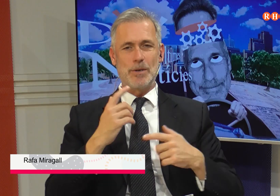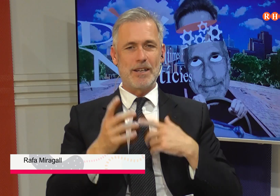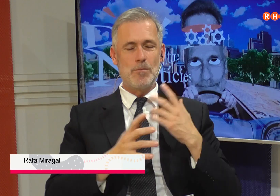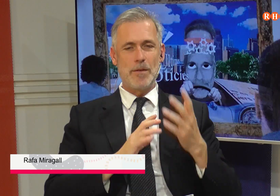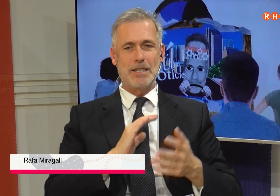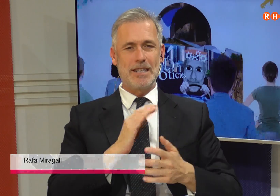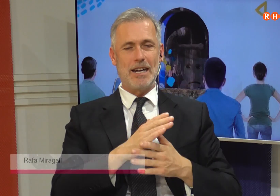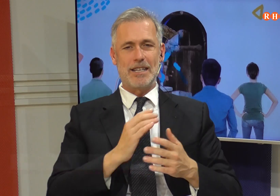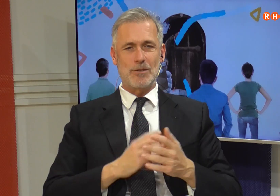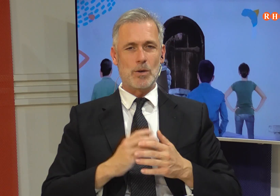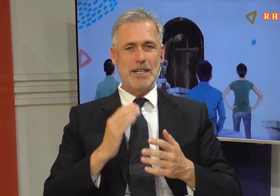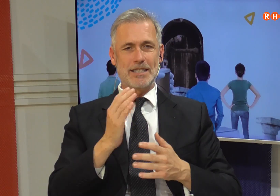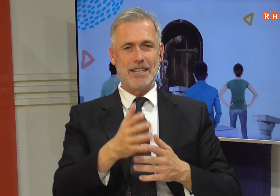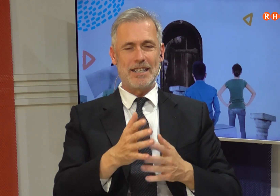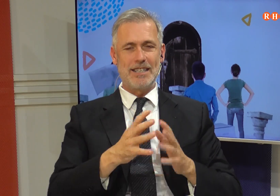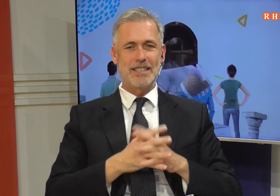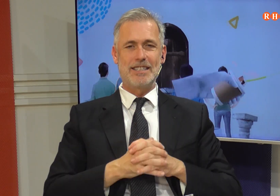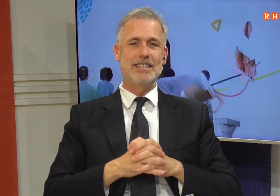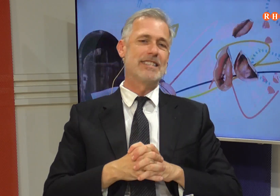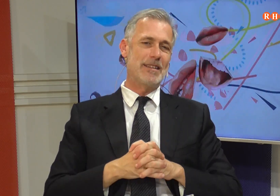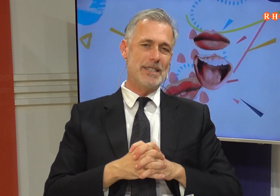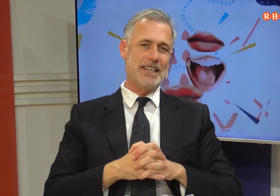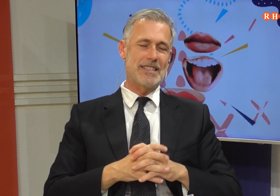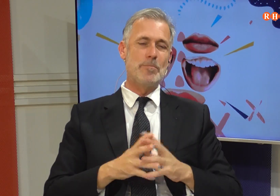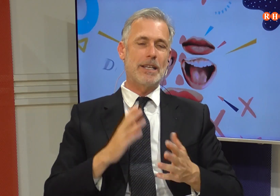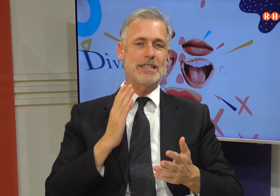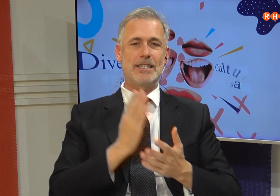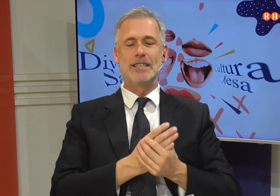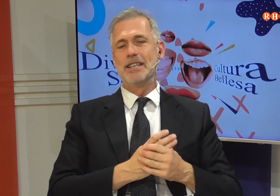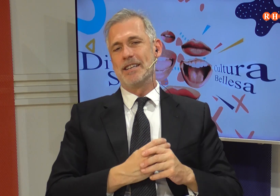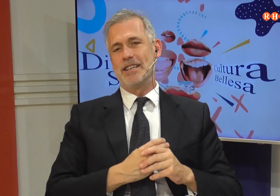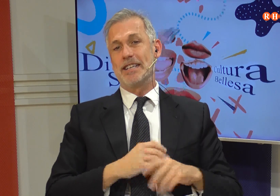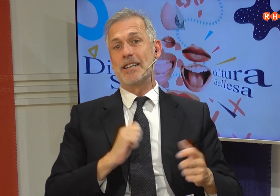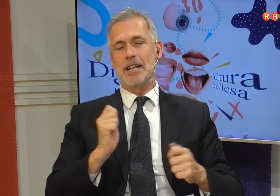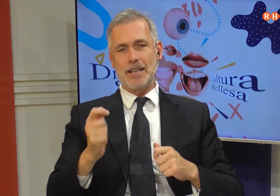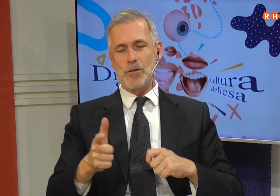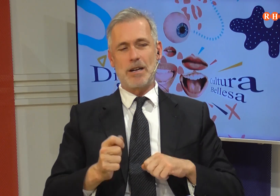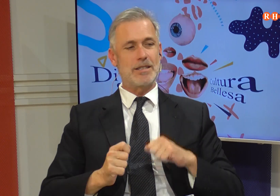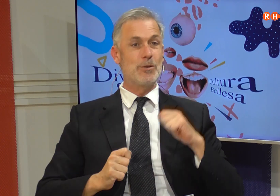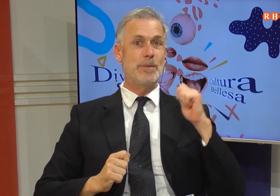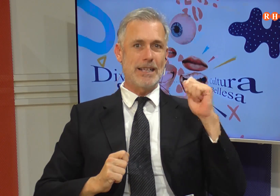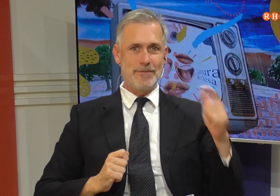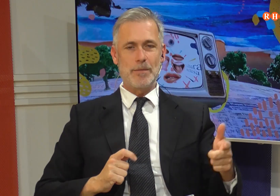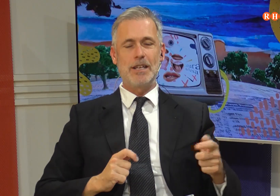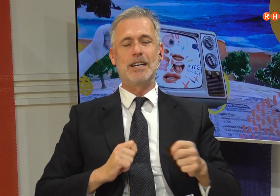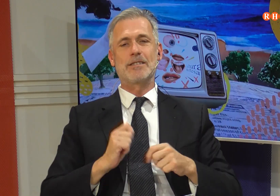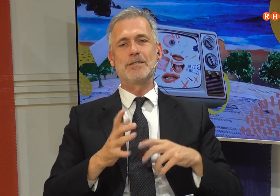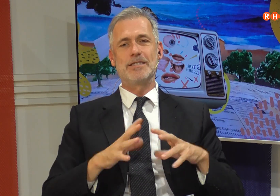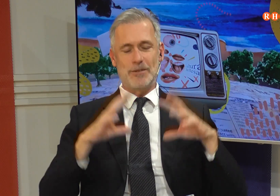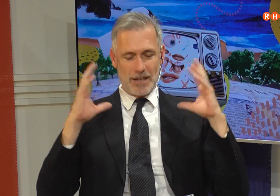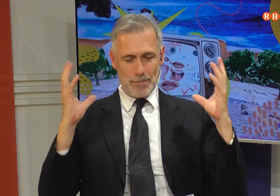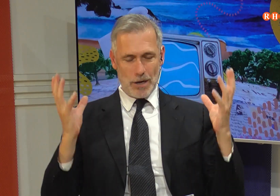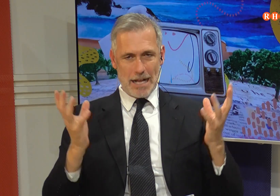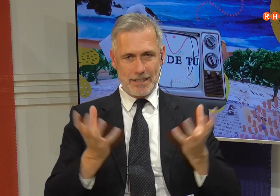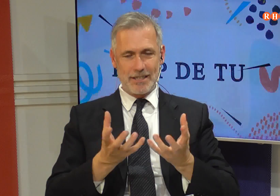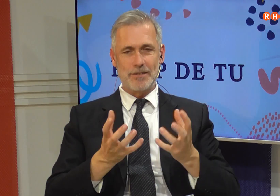pensant a veure com fer més dinars, organitzar també els dinars d'empresa, quin regal tinc que comprar segons per a quin familiar, no?